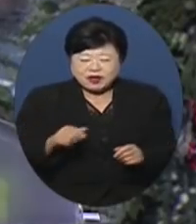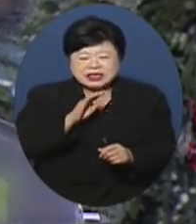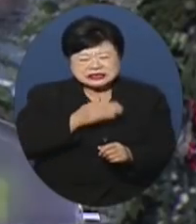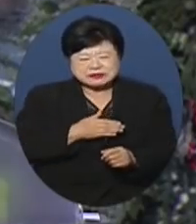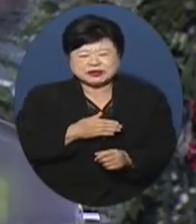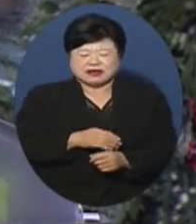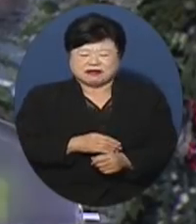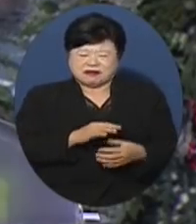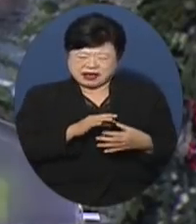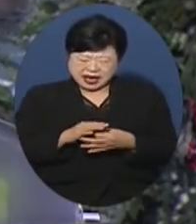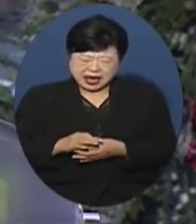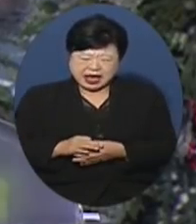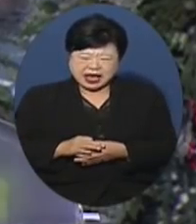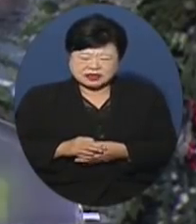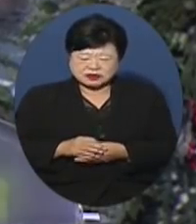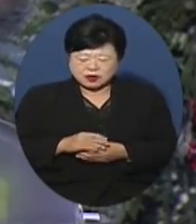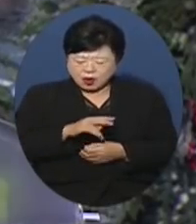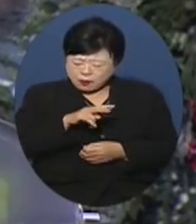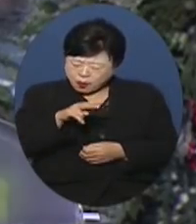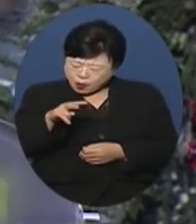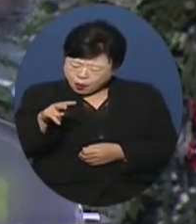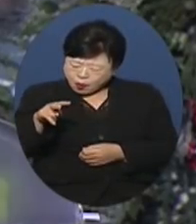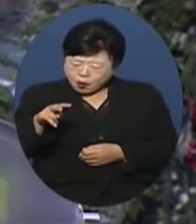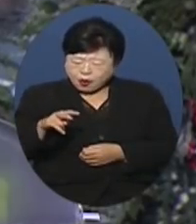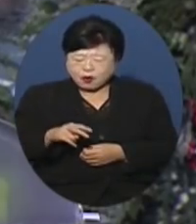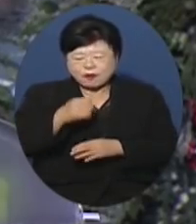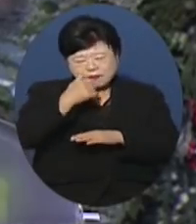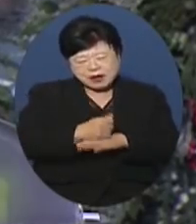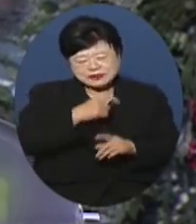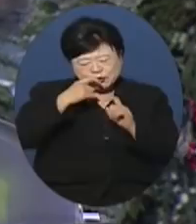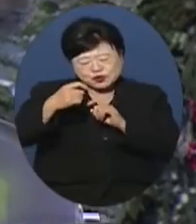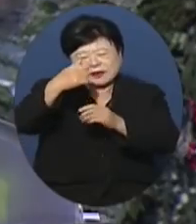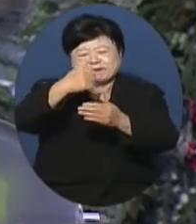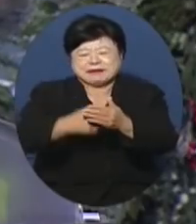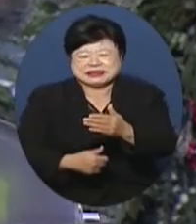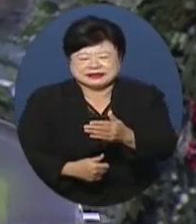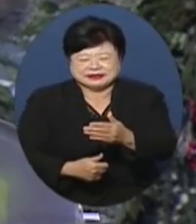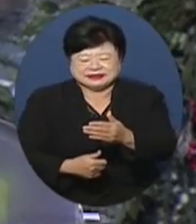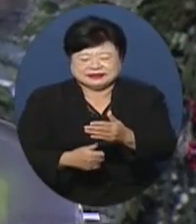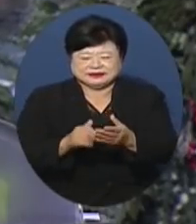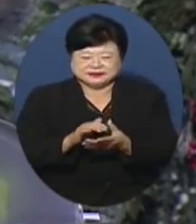것은 계속 바라보면 결국 마귀의 유혹에